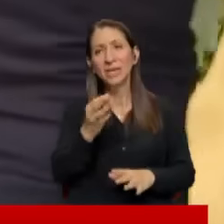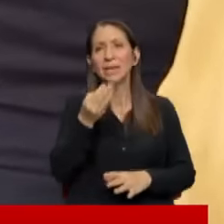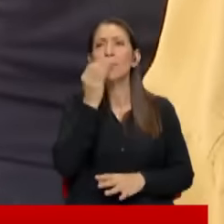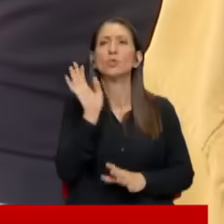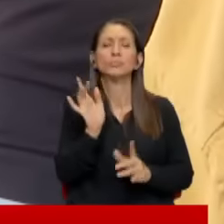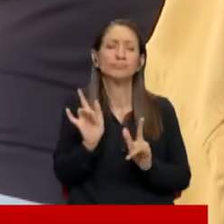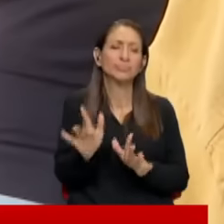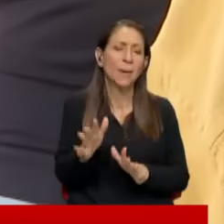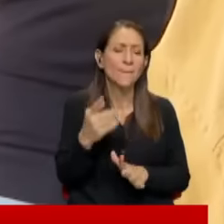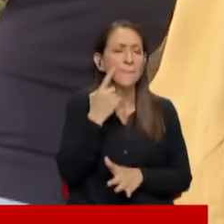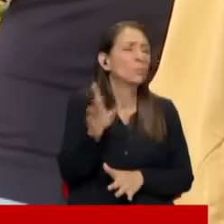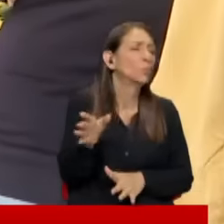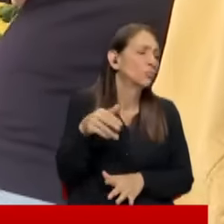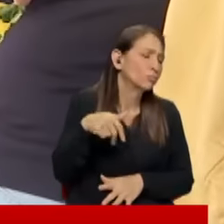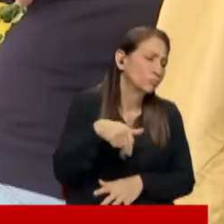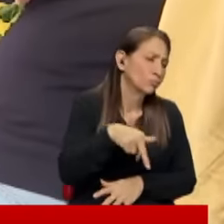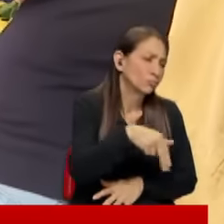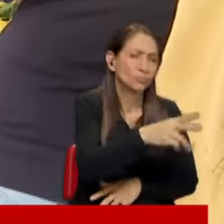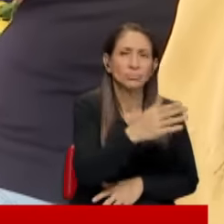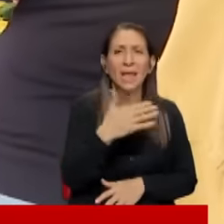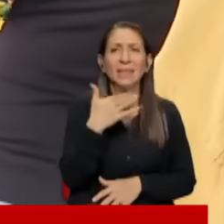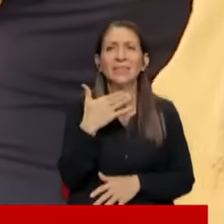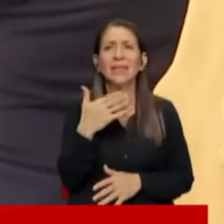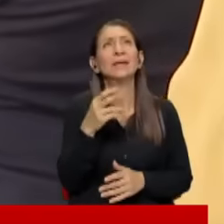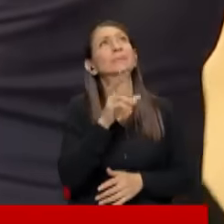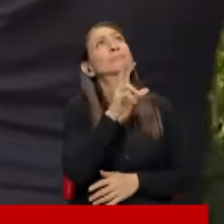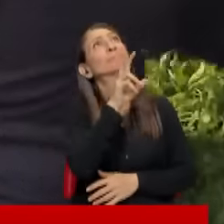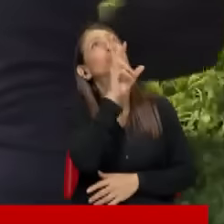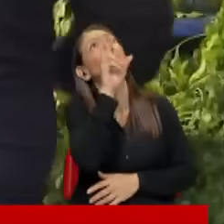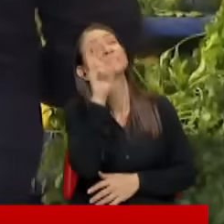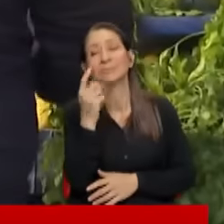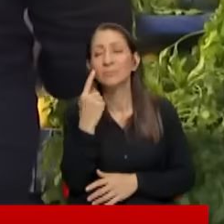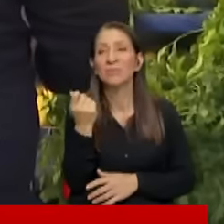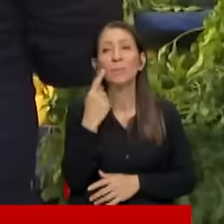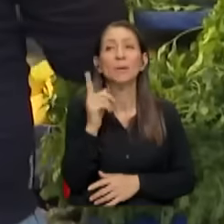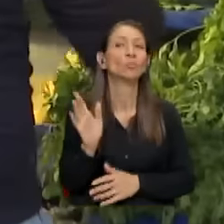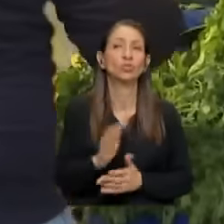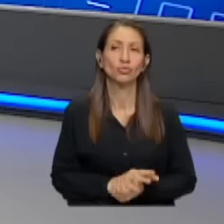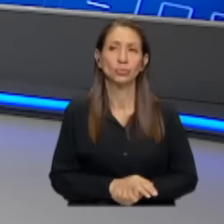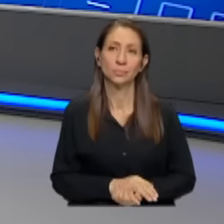Yemeyerek, bakmayarak, kasapların önünden geçerken havaya bakarak misal yani.